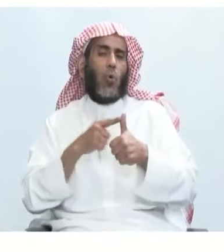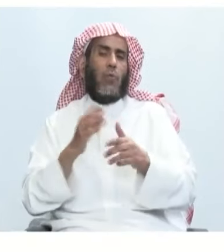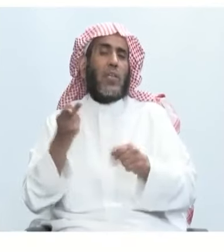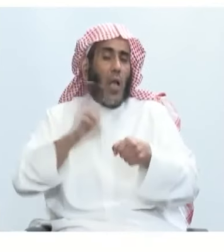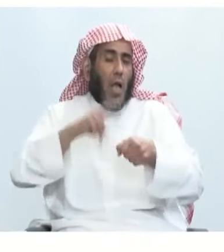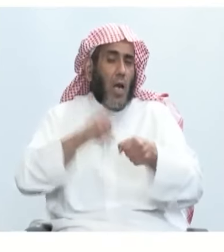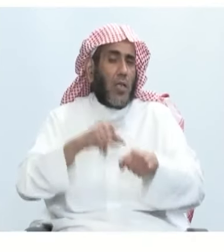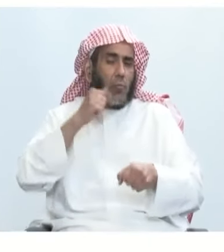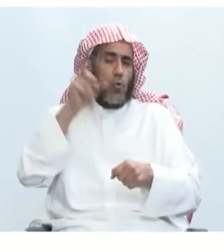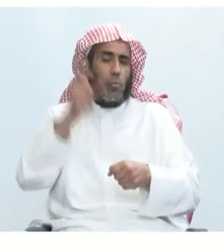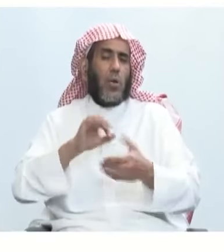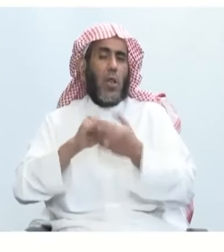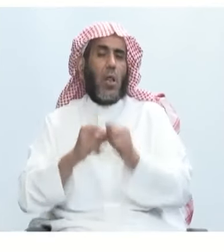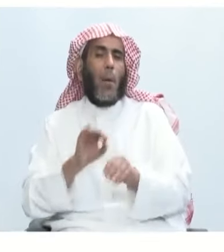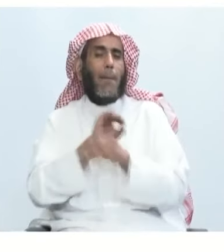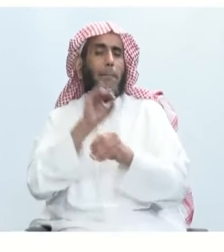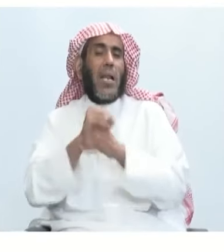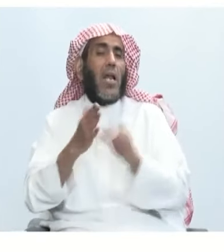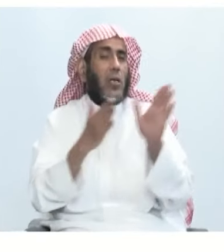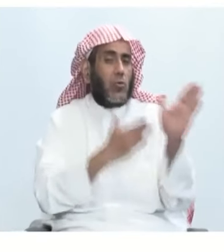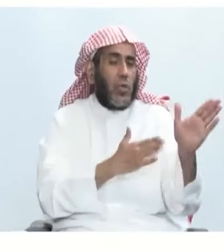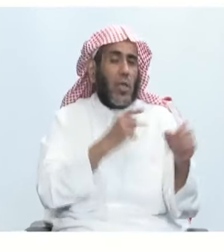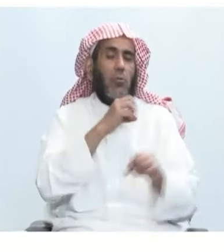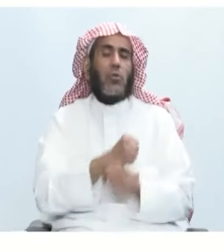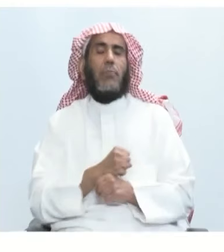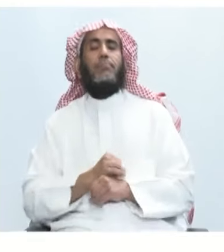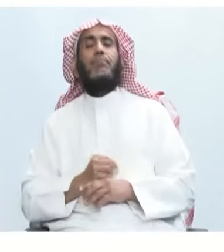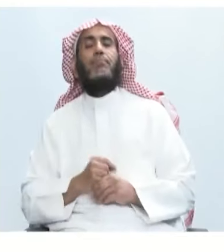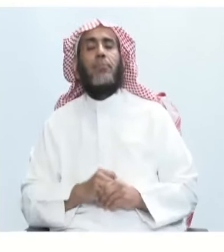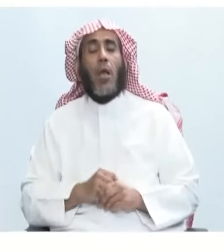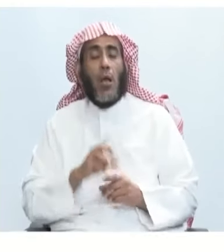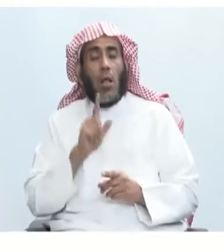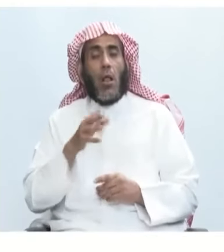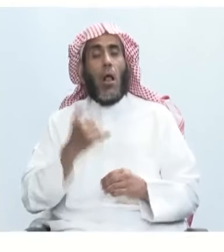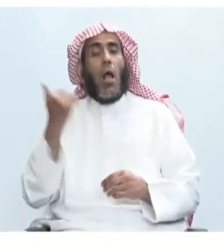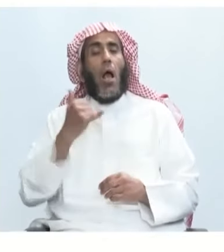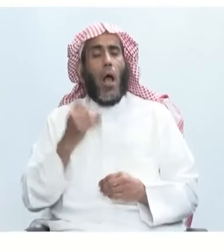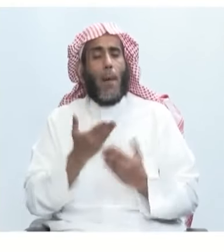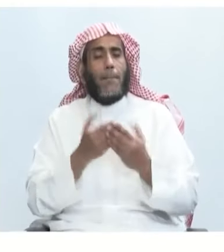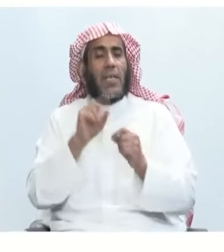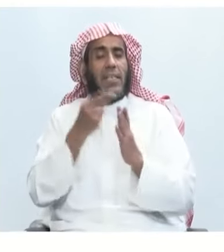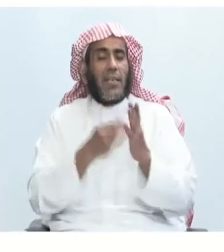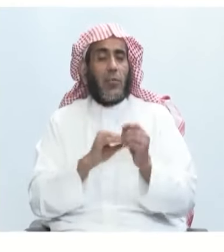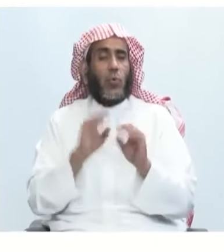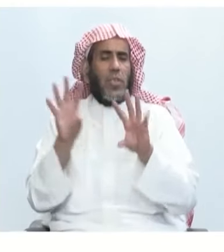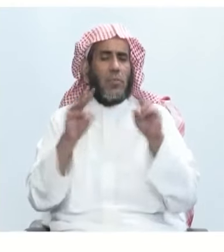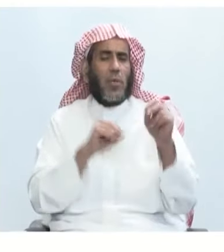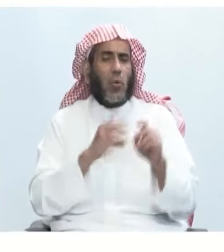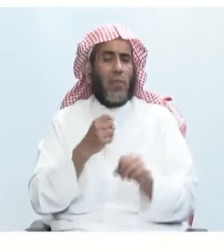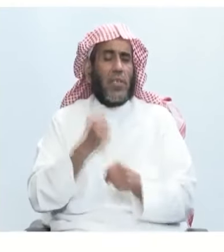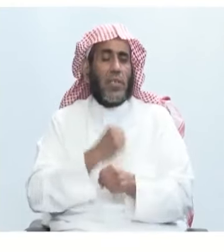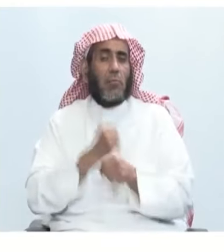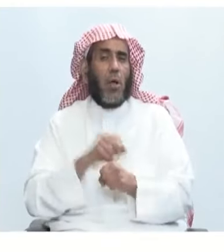عمر الذي بلغ سنه صاحبه وهنا سنذكر اهم الاستعارات والتشبيهات التي ذكرت وكيف